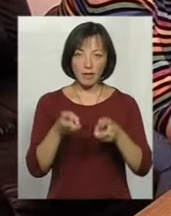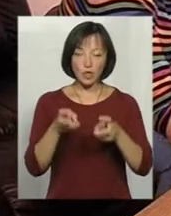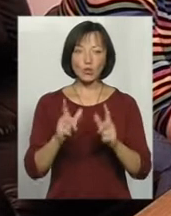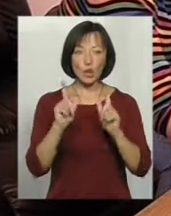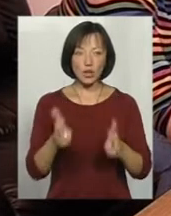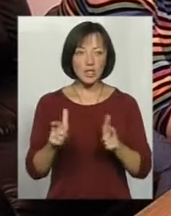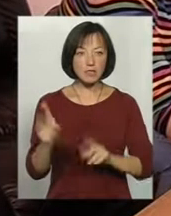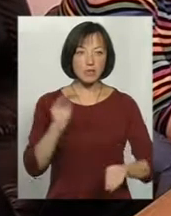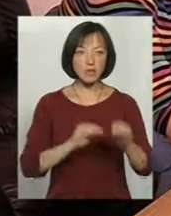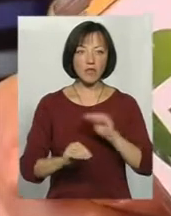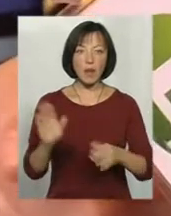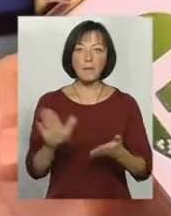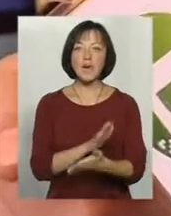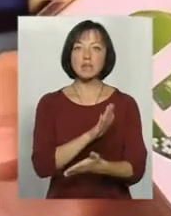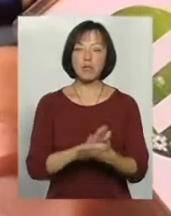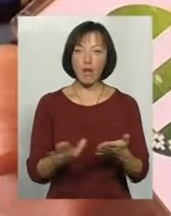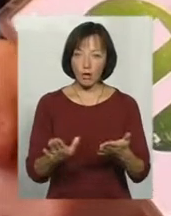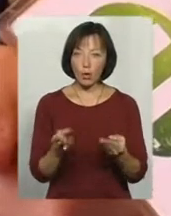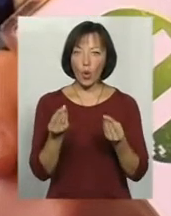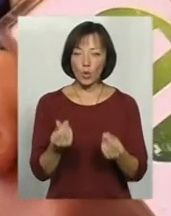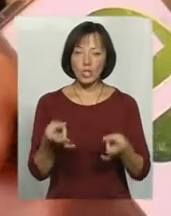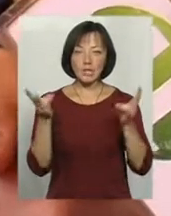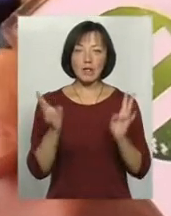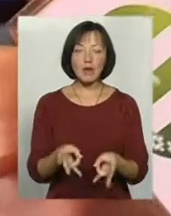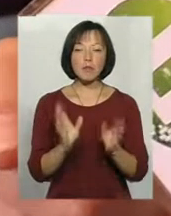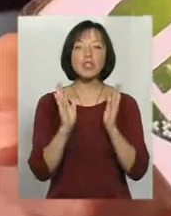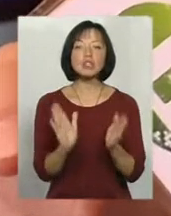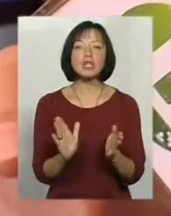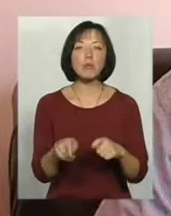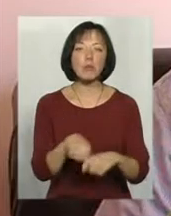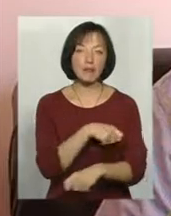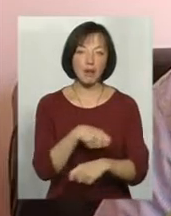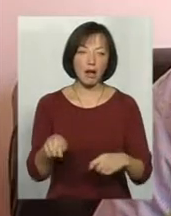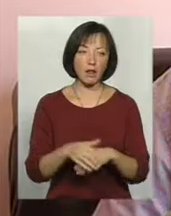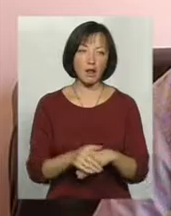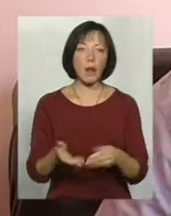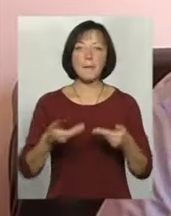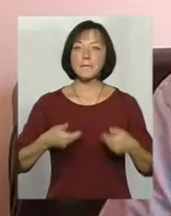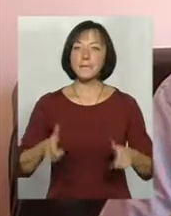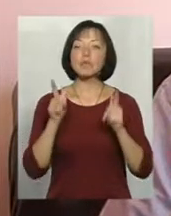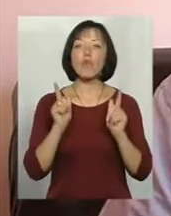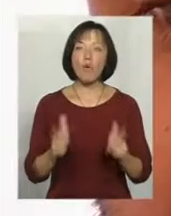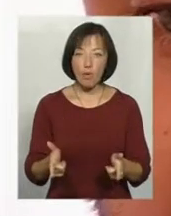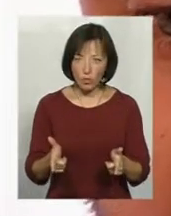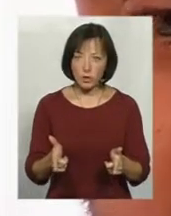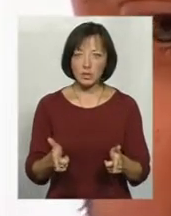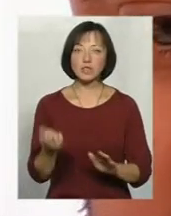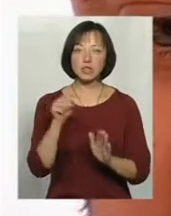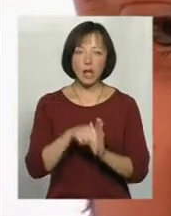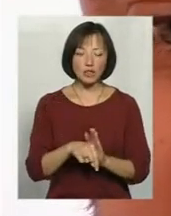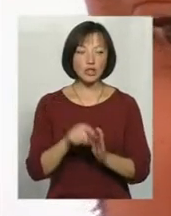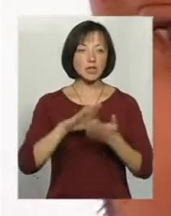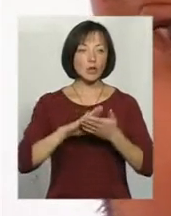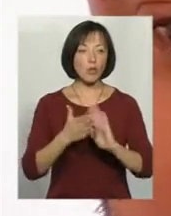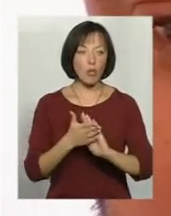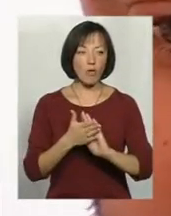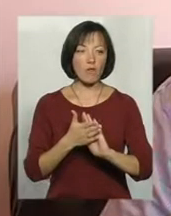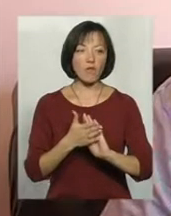зголосилися змонтувати майже безоплатно. Гроші треба лише на матеріали. Ми погодилися, значить, за умови